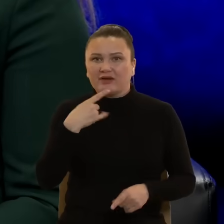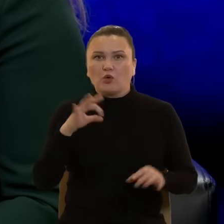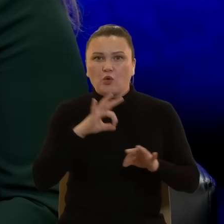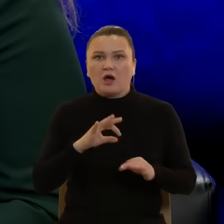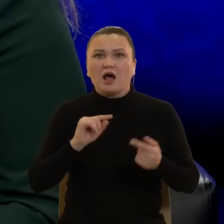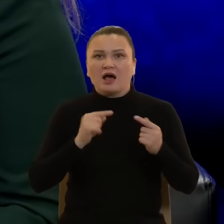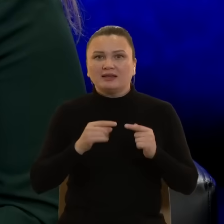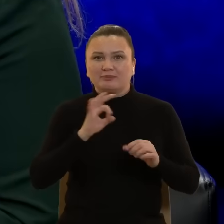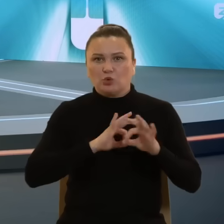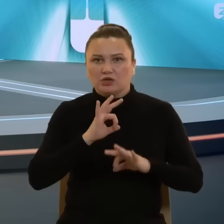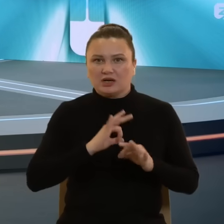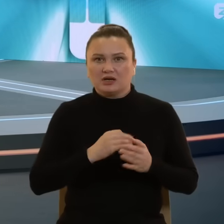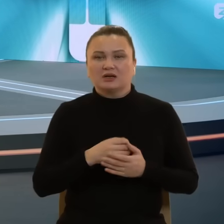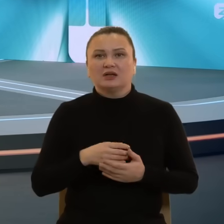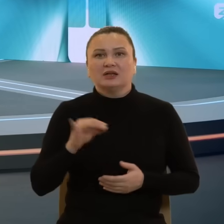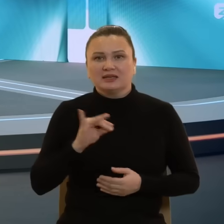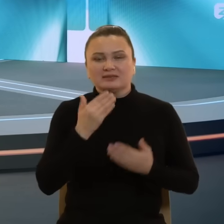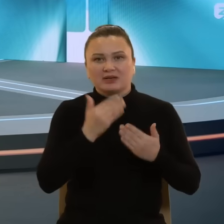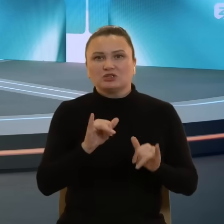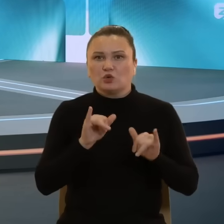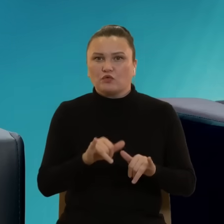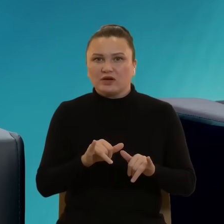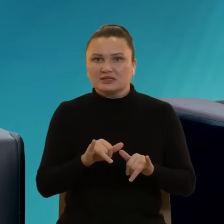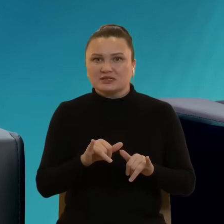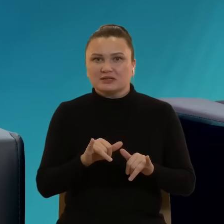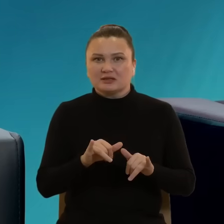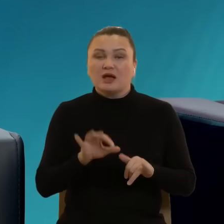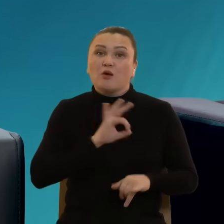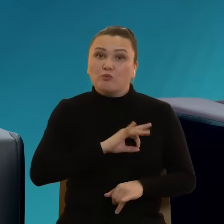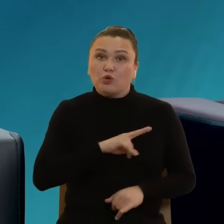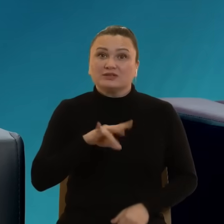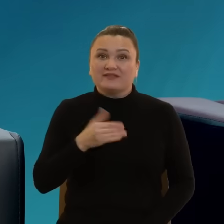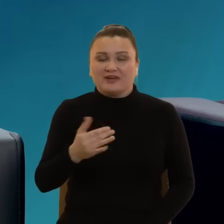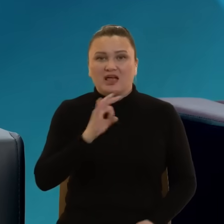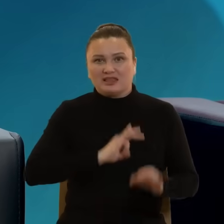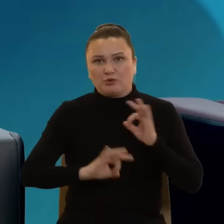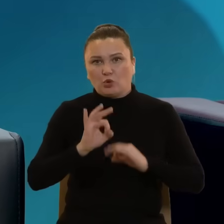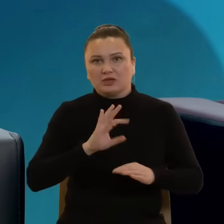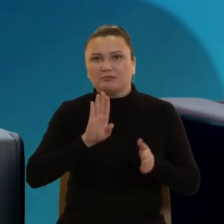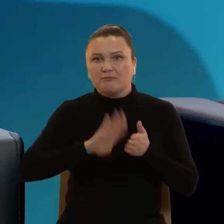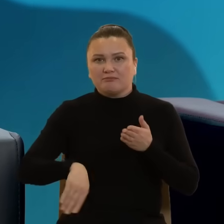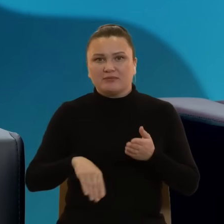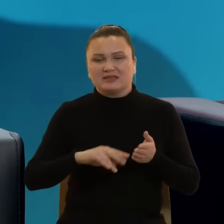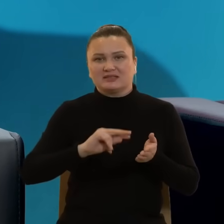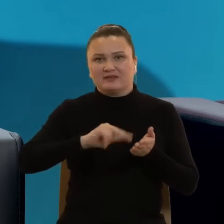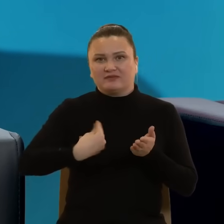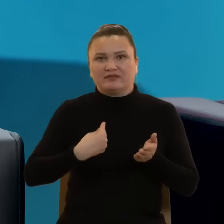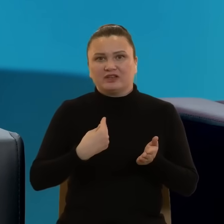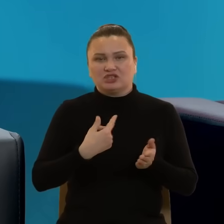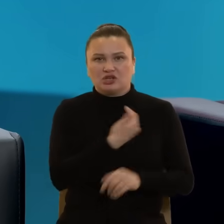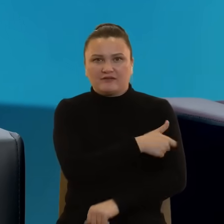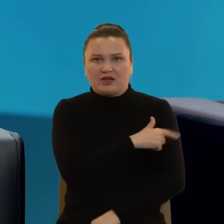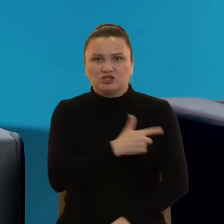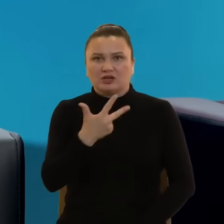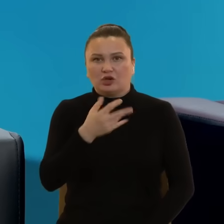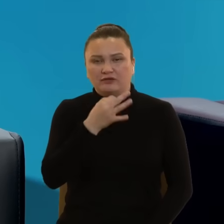об антибиотикорезистентности и спросили у вас, пользуетесь ли вы антибиотиками без назначения врача. Было три